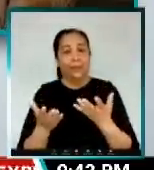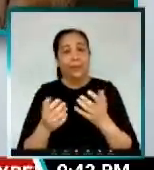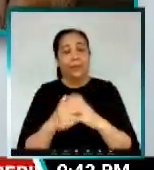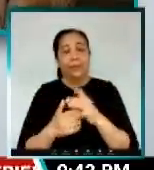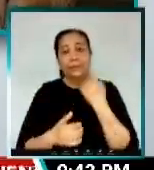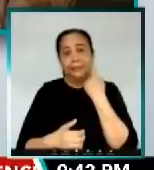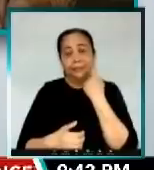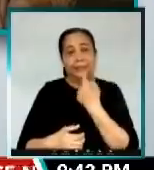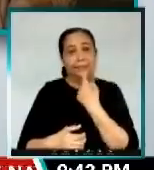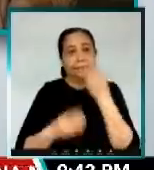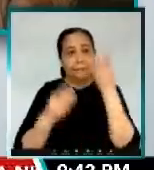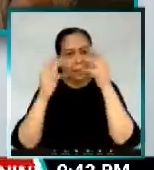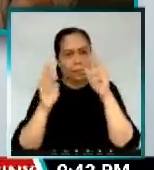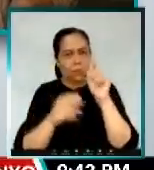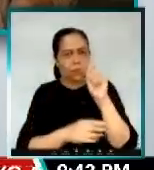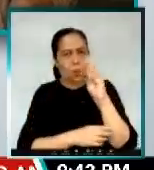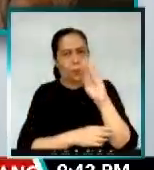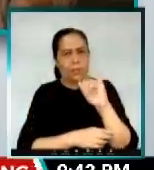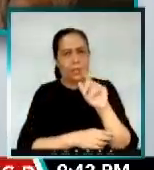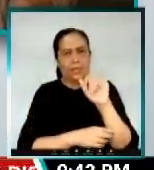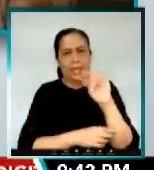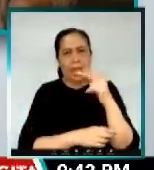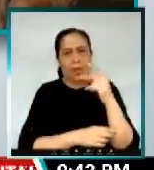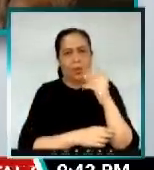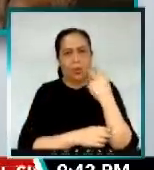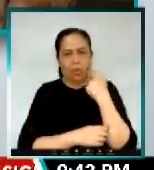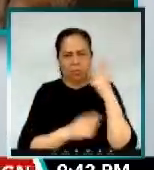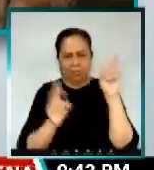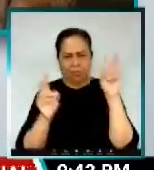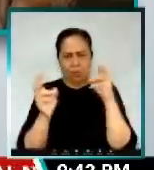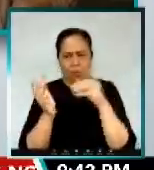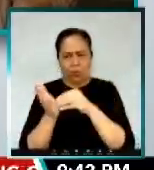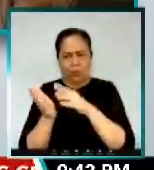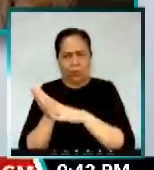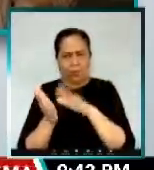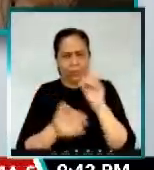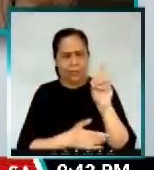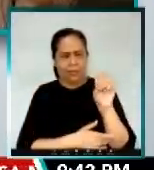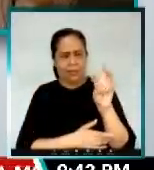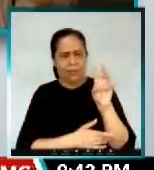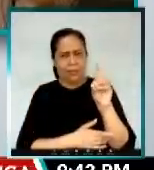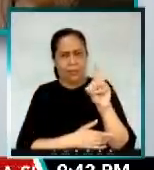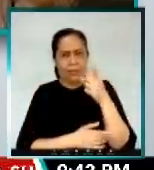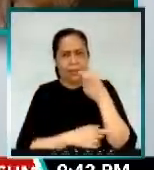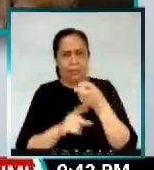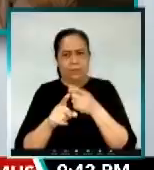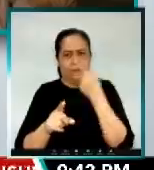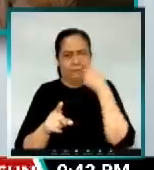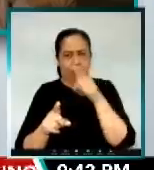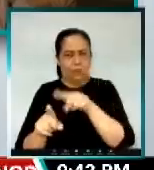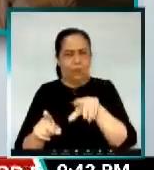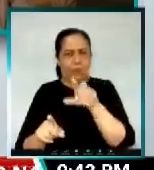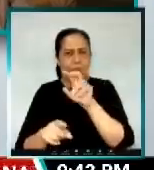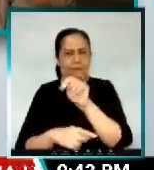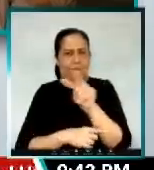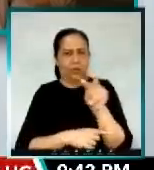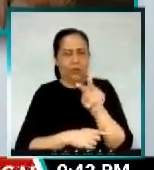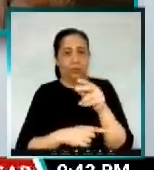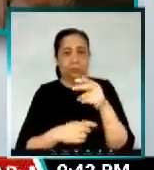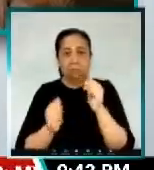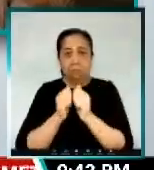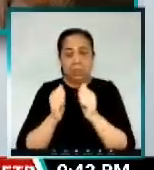Mayor Toby Tiangco dun sa iyong report na may utang pa yung DSWD sa mga taga Navotas. Bukod sa Navotas, ibig sabihin ba nito may mga hindi